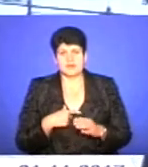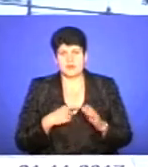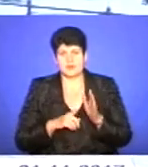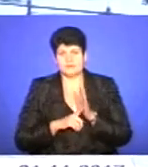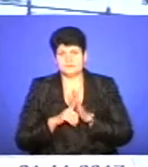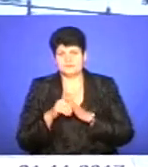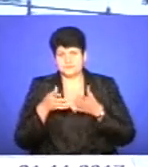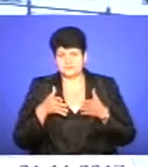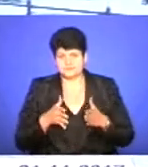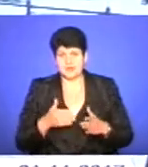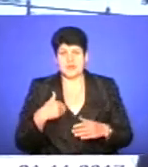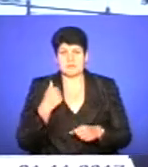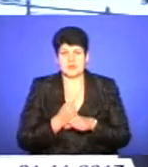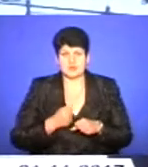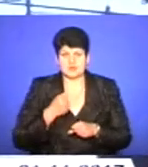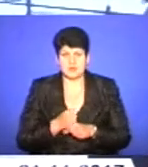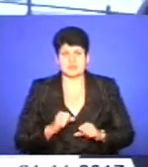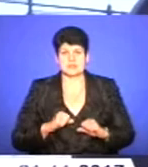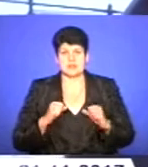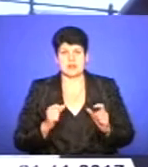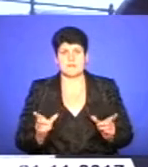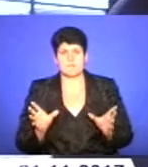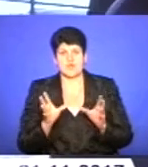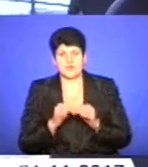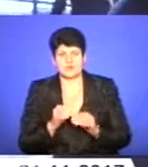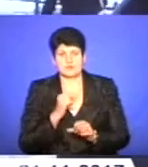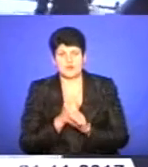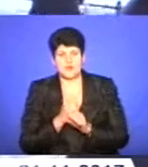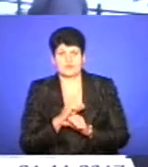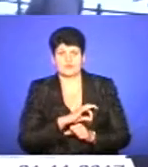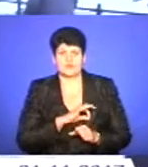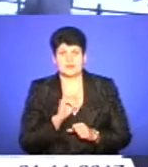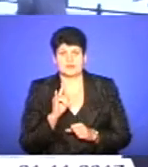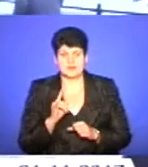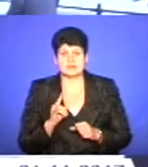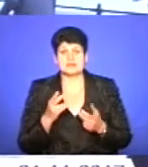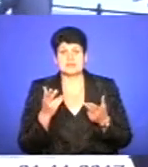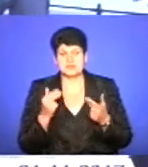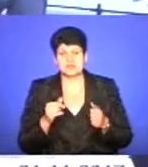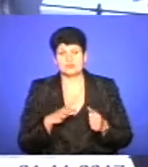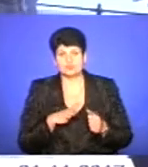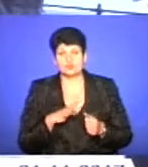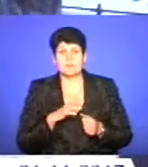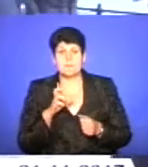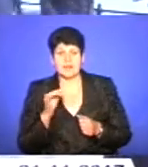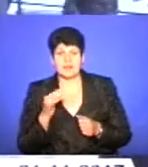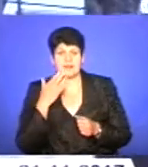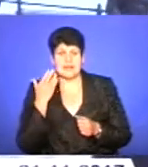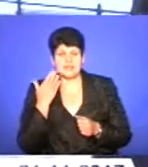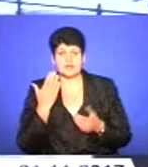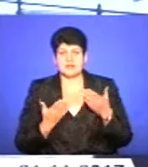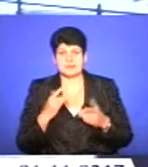я працювала, старалася поєднувати роботу і виховання дитини. Звичайно, було б набагато легше, якщо б не